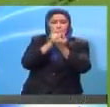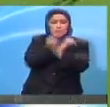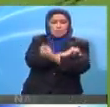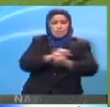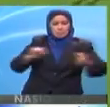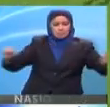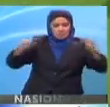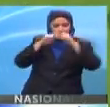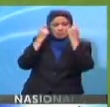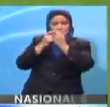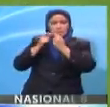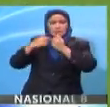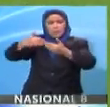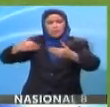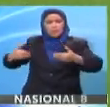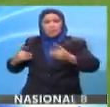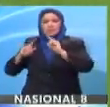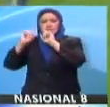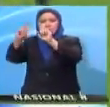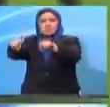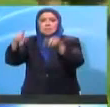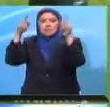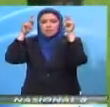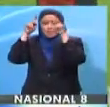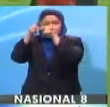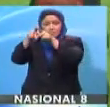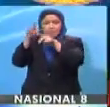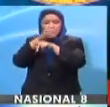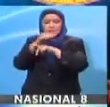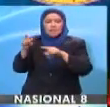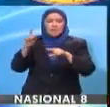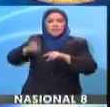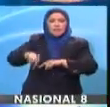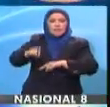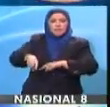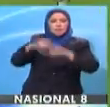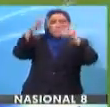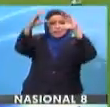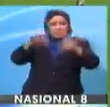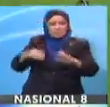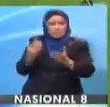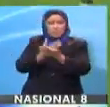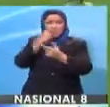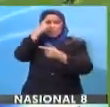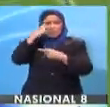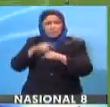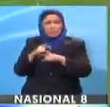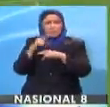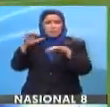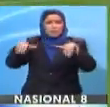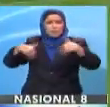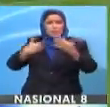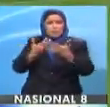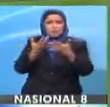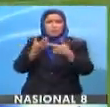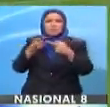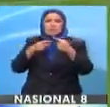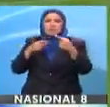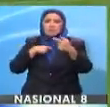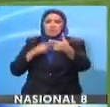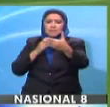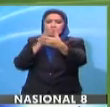ini namun Mario Gomez pastinya memerlukan formula baru untuk mengatasi kubu pertahanan UN gajah susulan ketumpulanasan